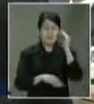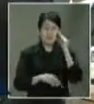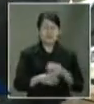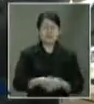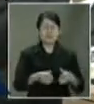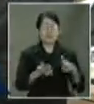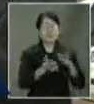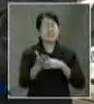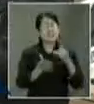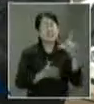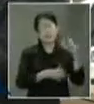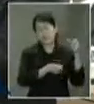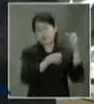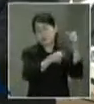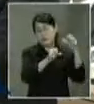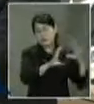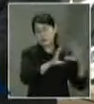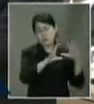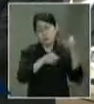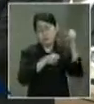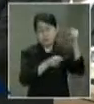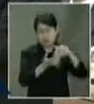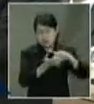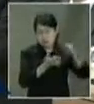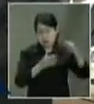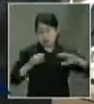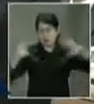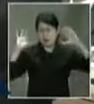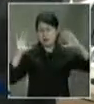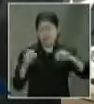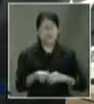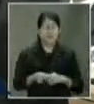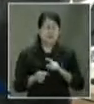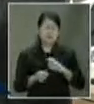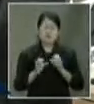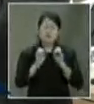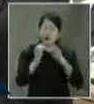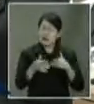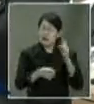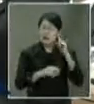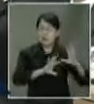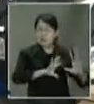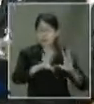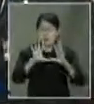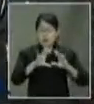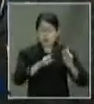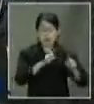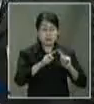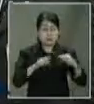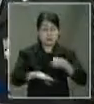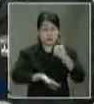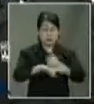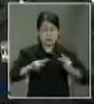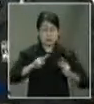ธมิตรชุมนุมขับไล่รัฐบาลปลูกปั่นทุกรูปแบบรัฐบาลพวกผมเป็นรัฐมนตรีมหาดไทยไม่กล้าด